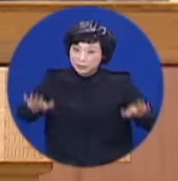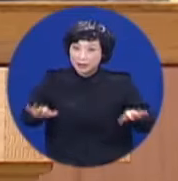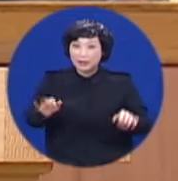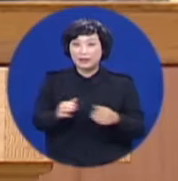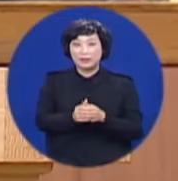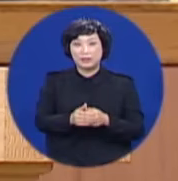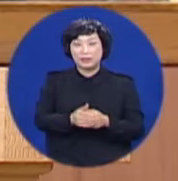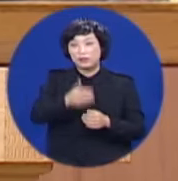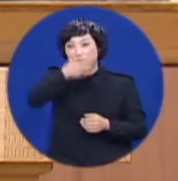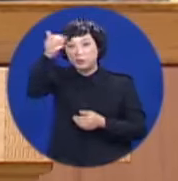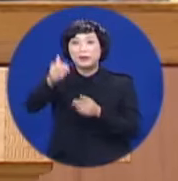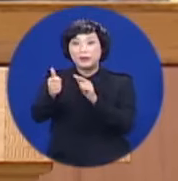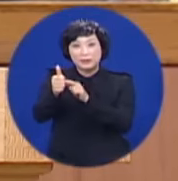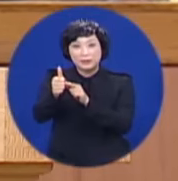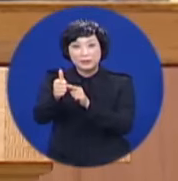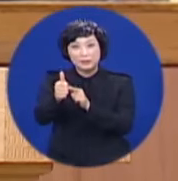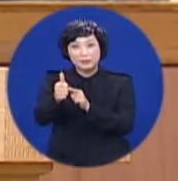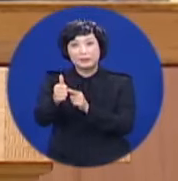몽둥이 현몽하기를